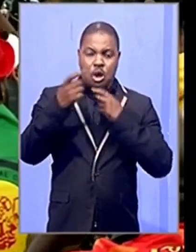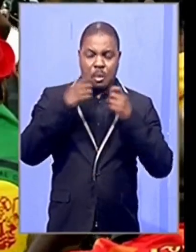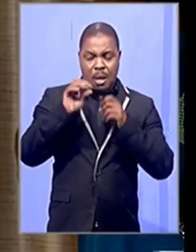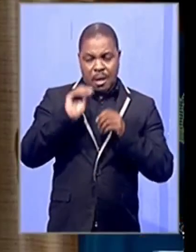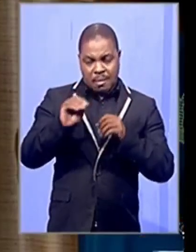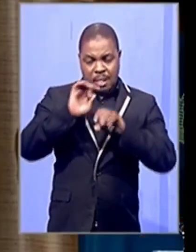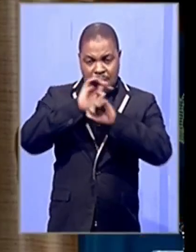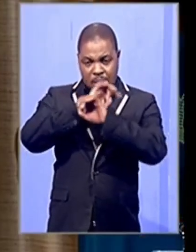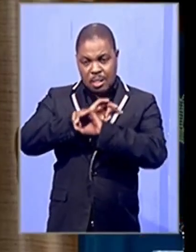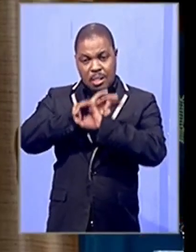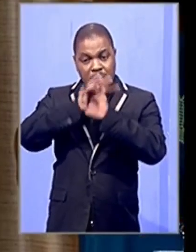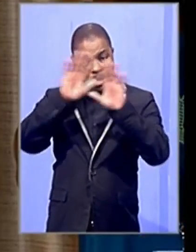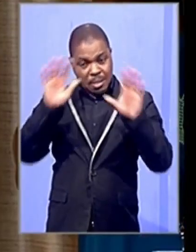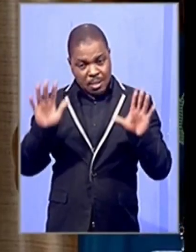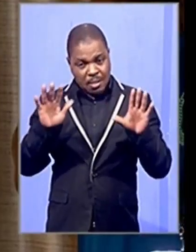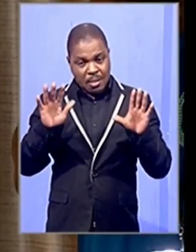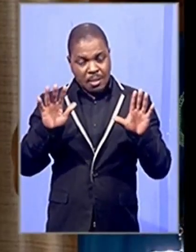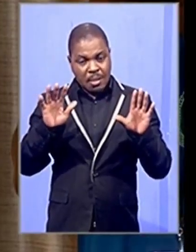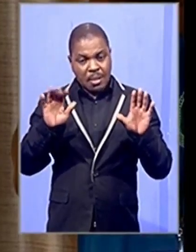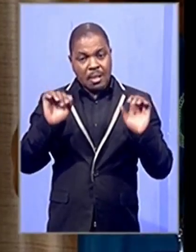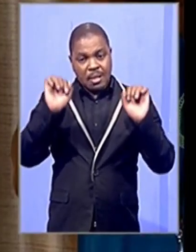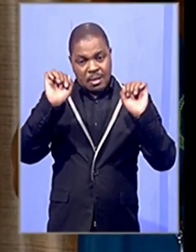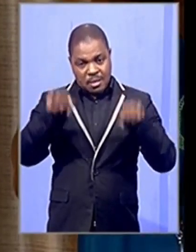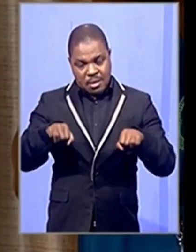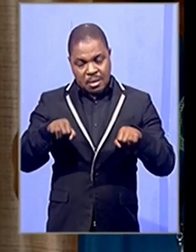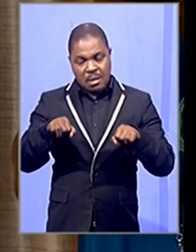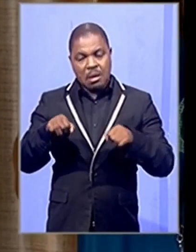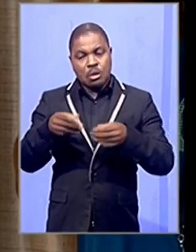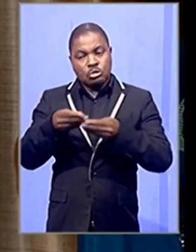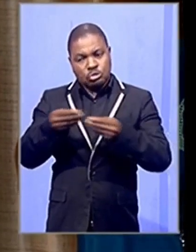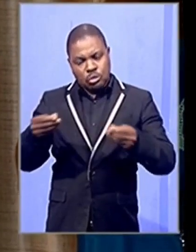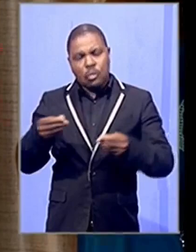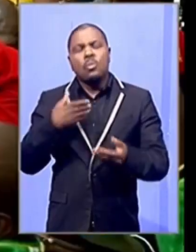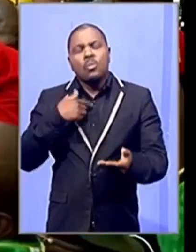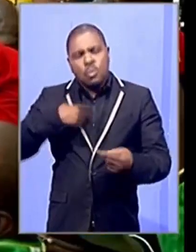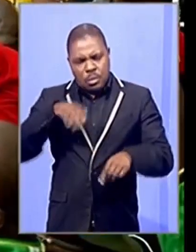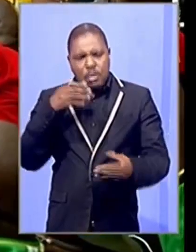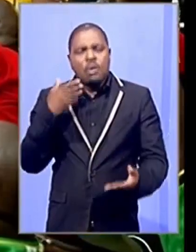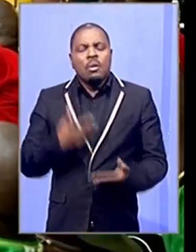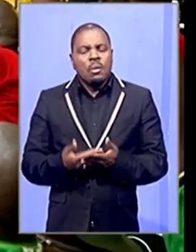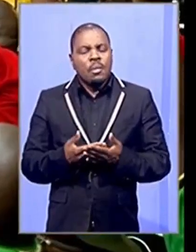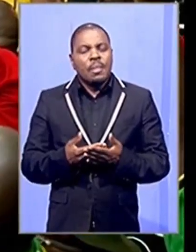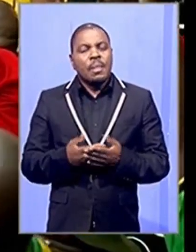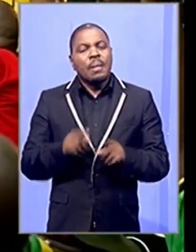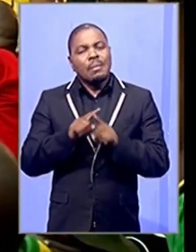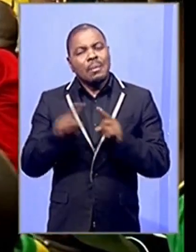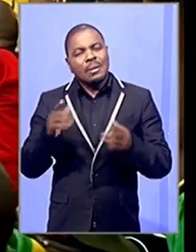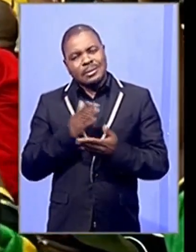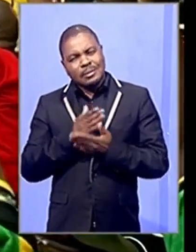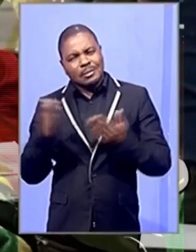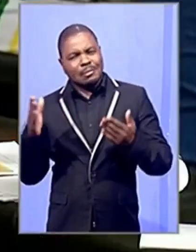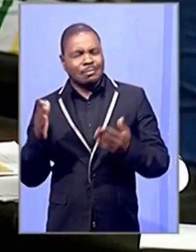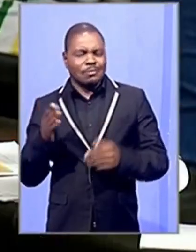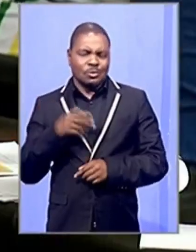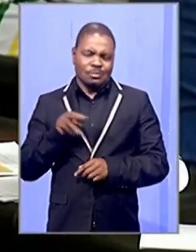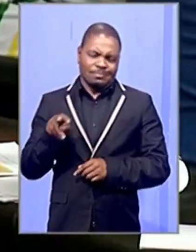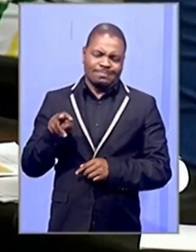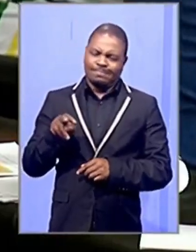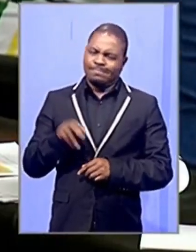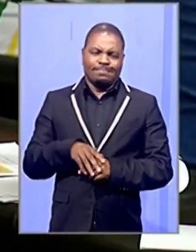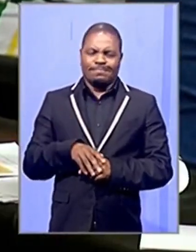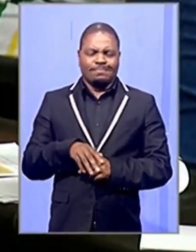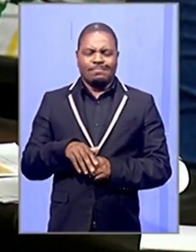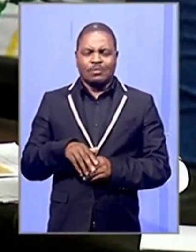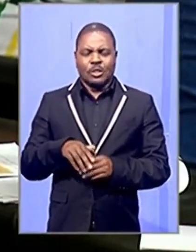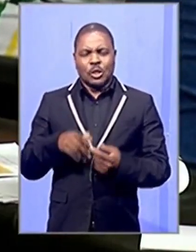hantle tse leng tsona tse tshwantse di lokiswe re tla di lokisa. Empa hona le tse ding tse bonang fela ke batho ba